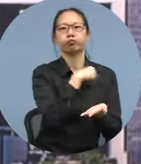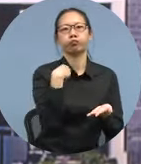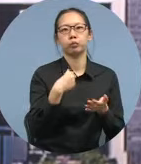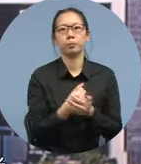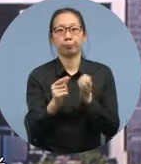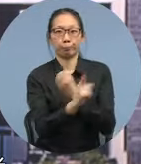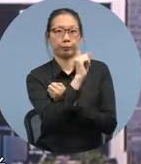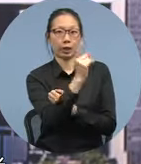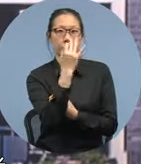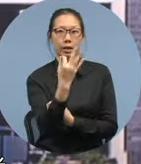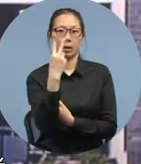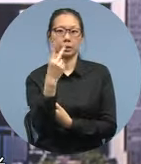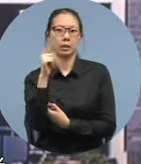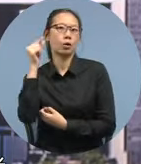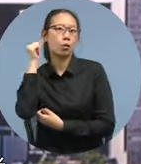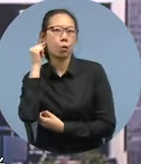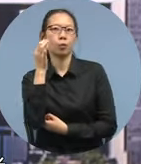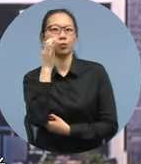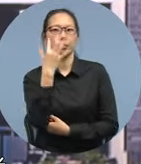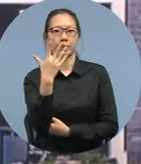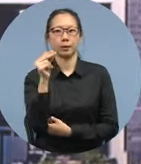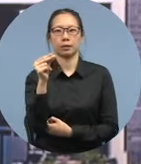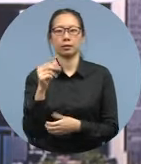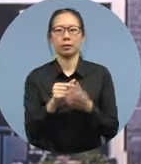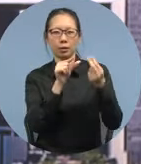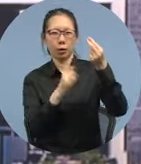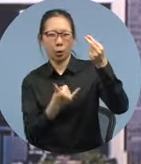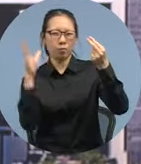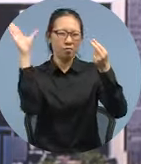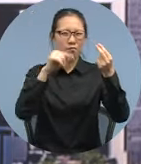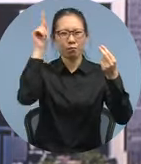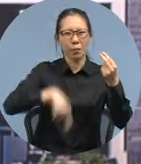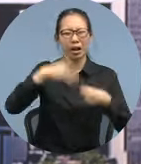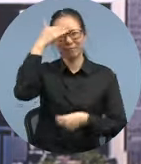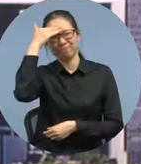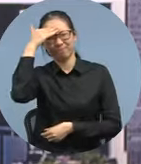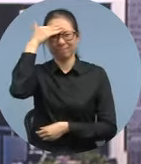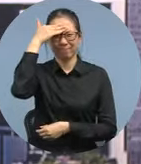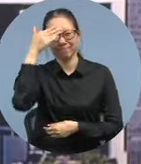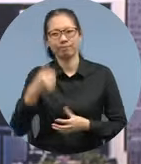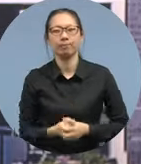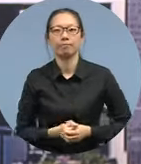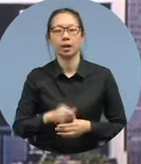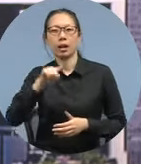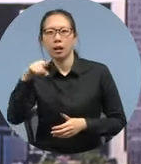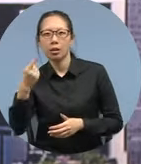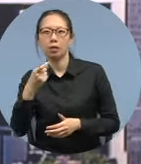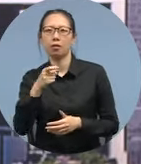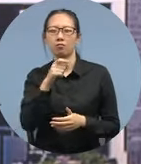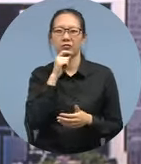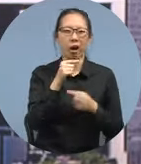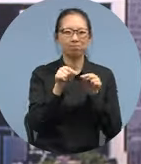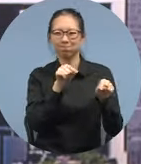院。1321女57歲，咁佢都係7月6號晚就開始有啲唔舒服嘅。另外咧就係、是、仲有一